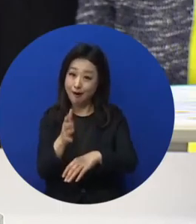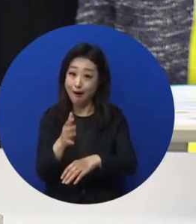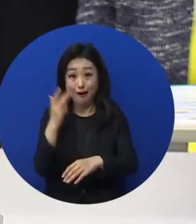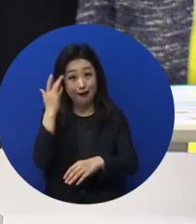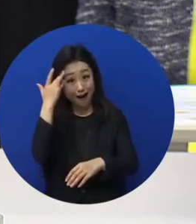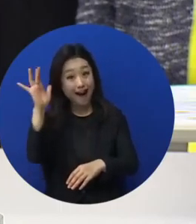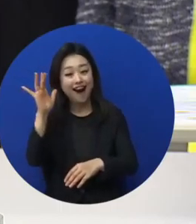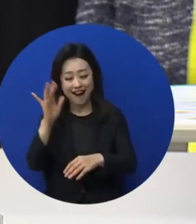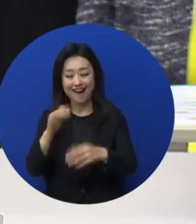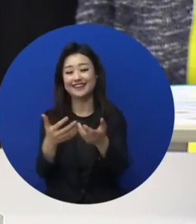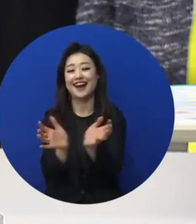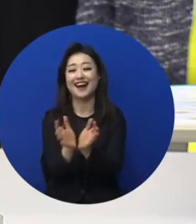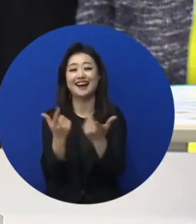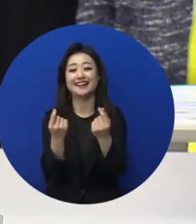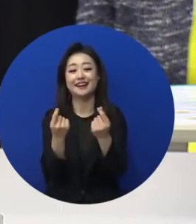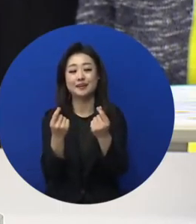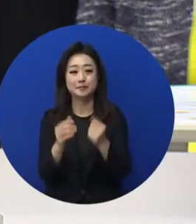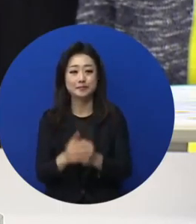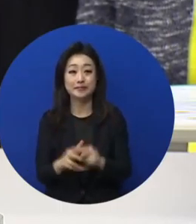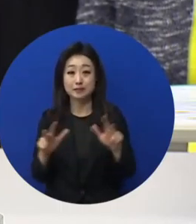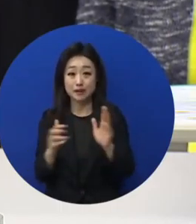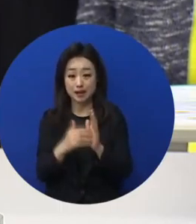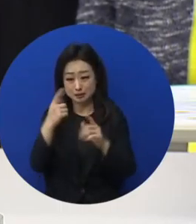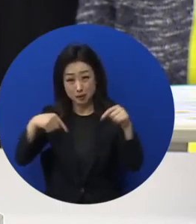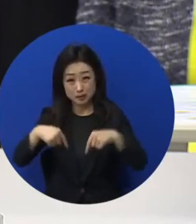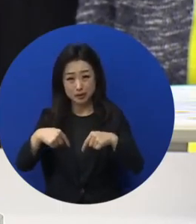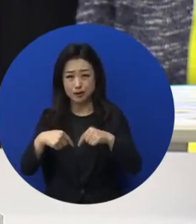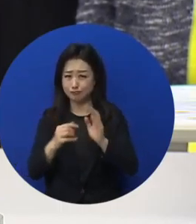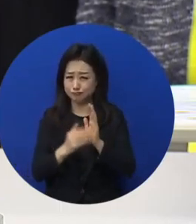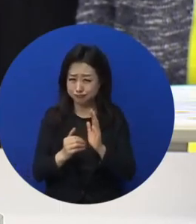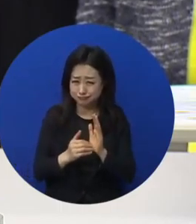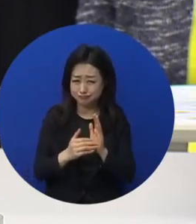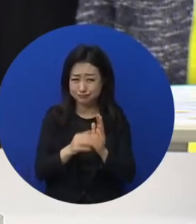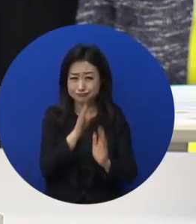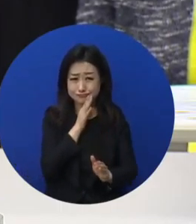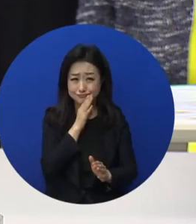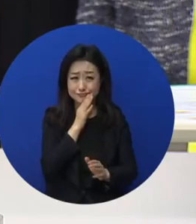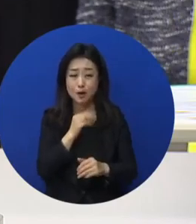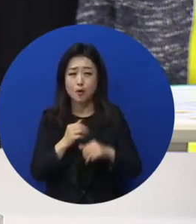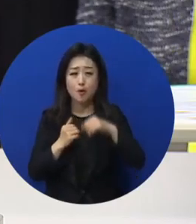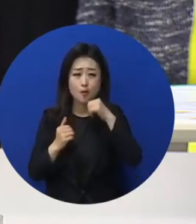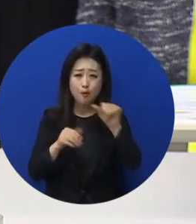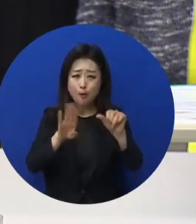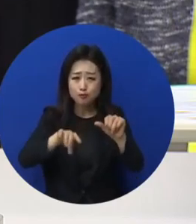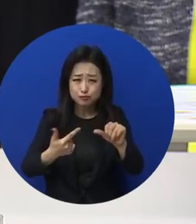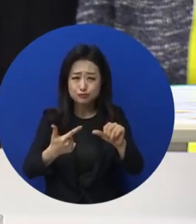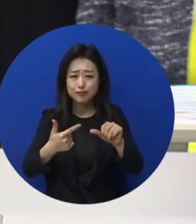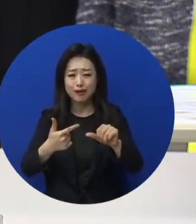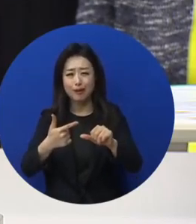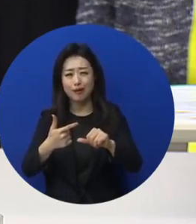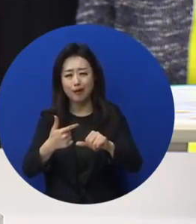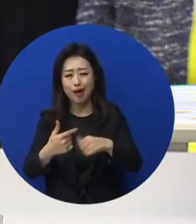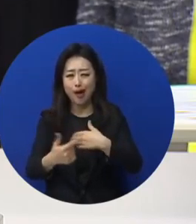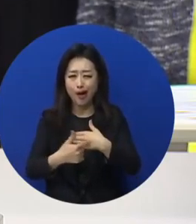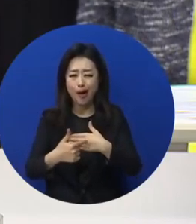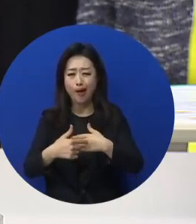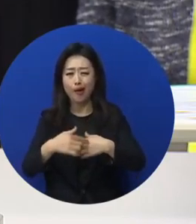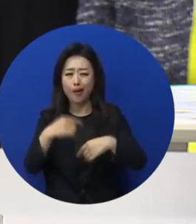그동안 정치권의 오랜 관행이었던 비공개 면접, 후보당 5분 내외의 형식적인 면접, 이것을